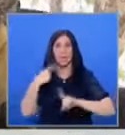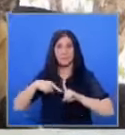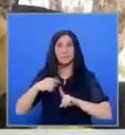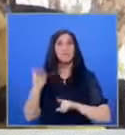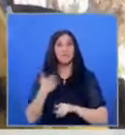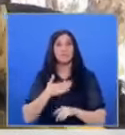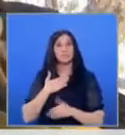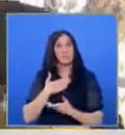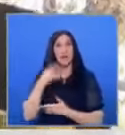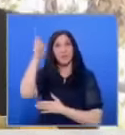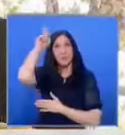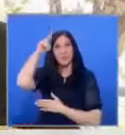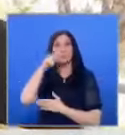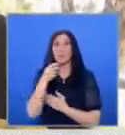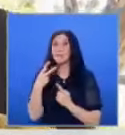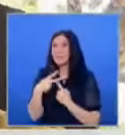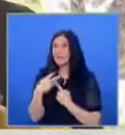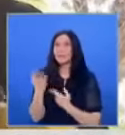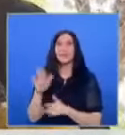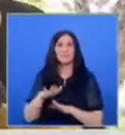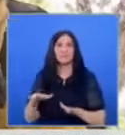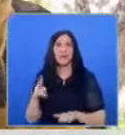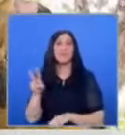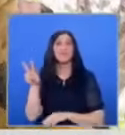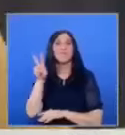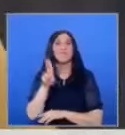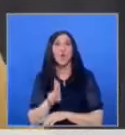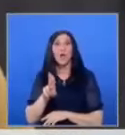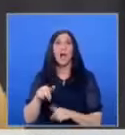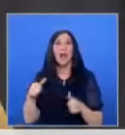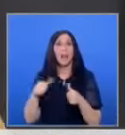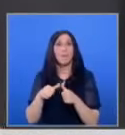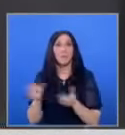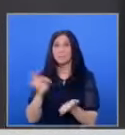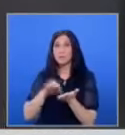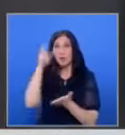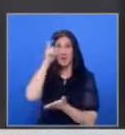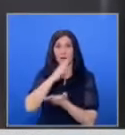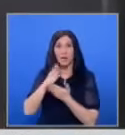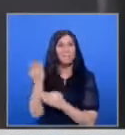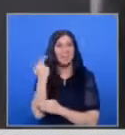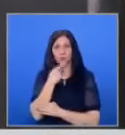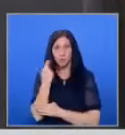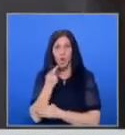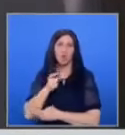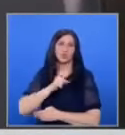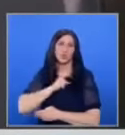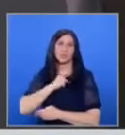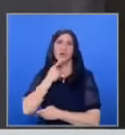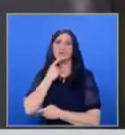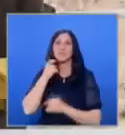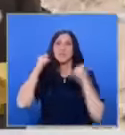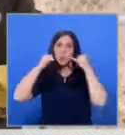техният дебют пред медиите. Те са рожби на двойка леопарди, която пристигна във Варна в края на миналата година от частен зоопарк